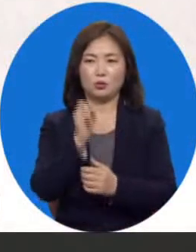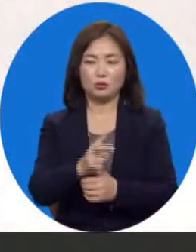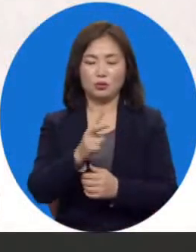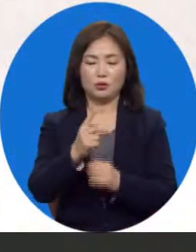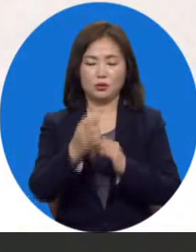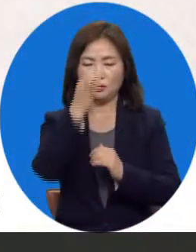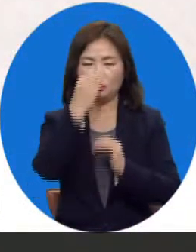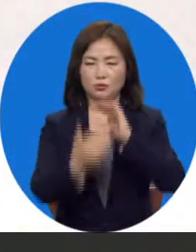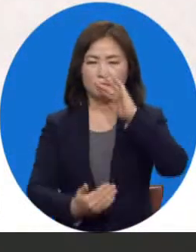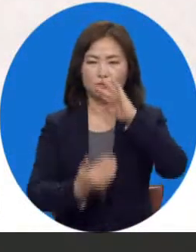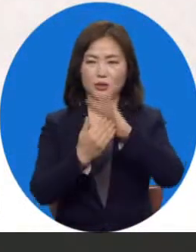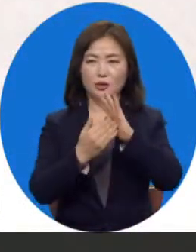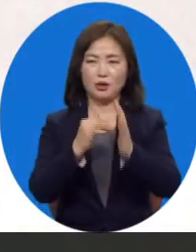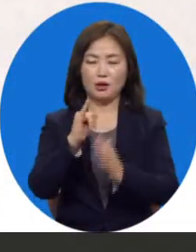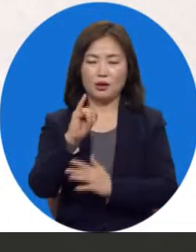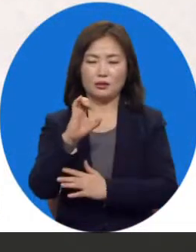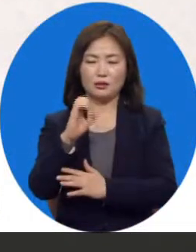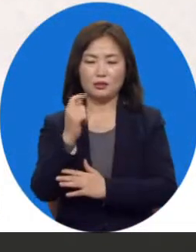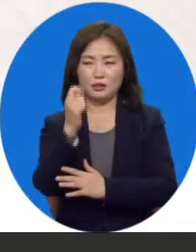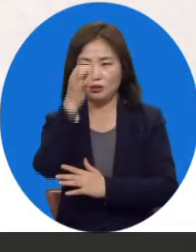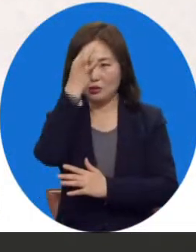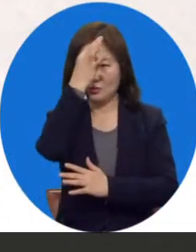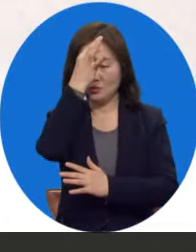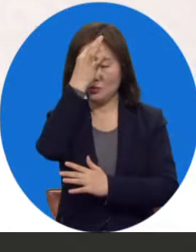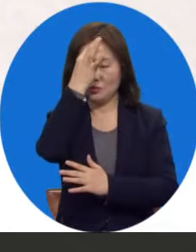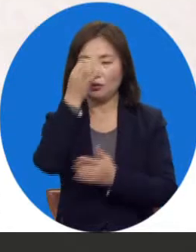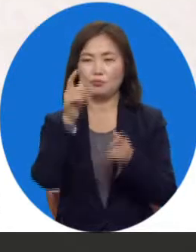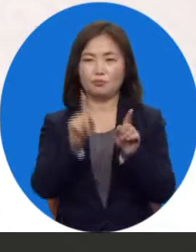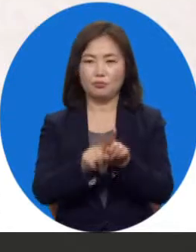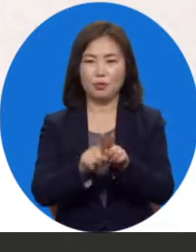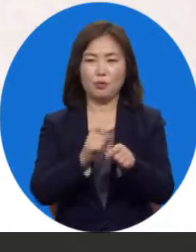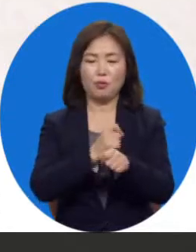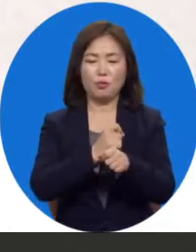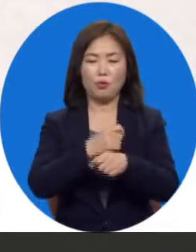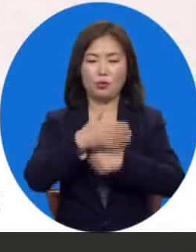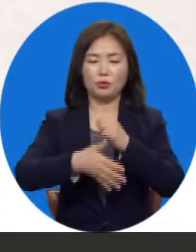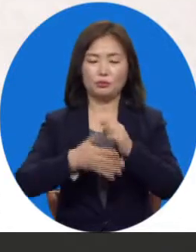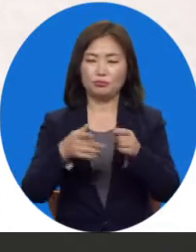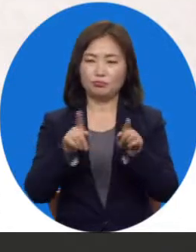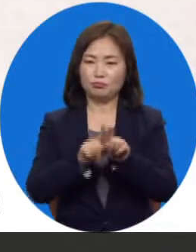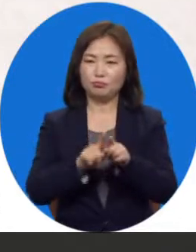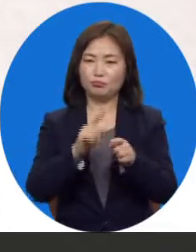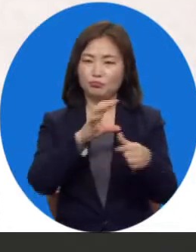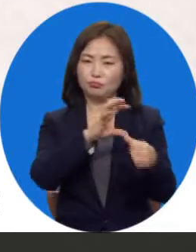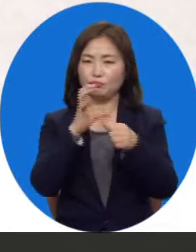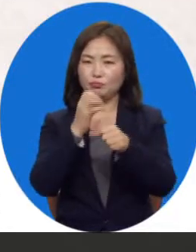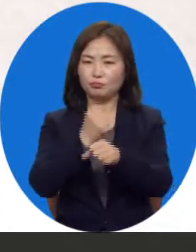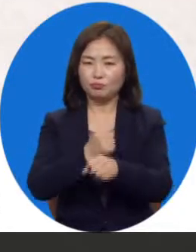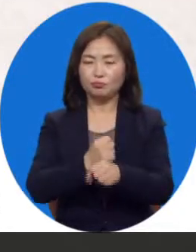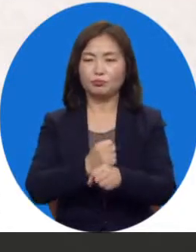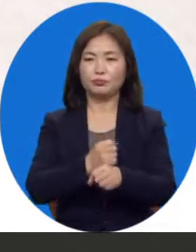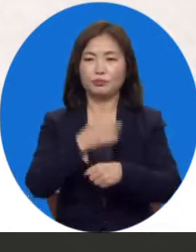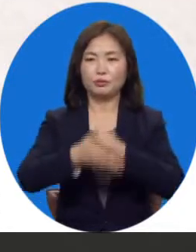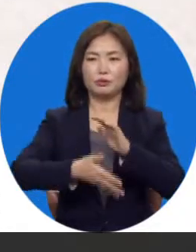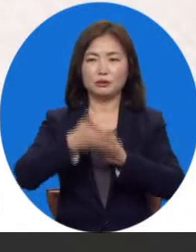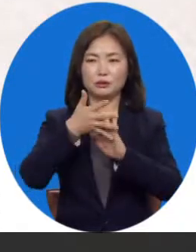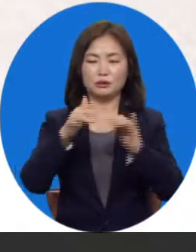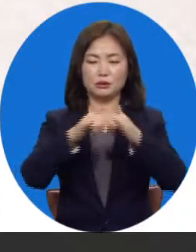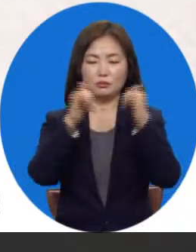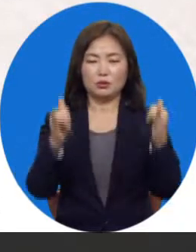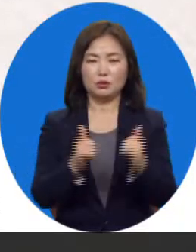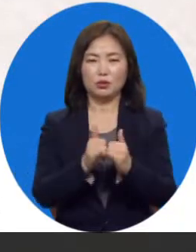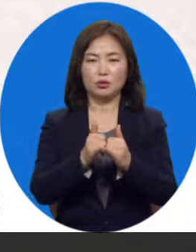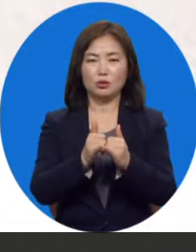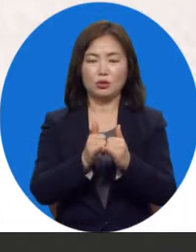그리고 가장 첨단 ICT 기술이 함께 결합된 그래서 대구